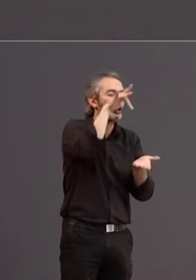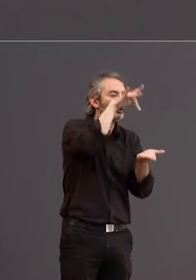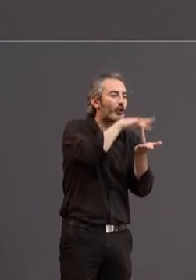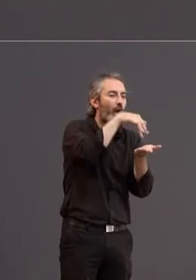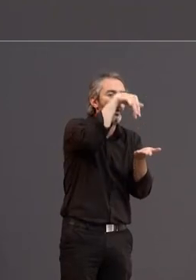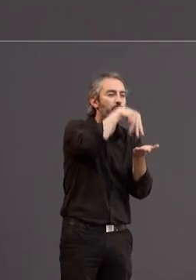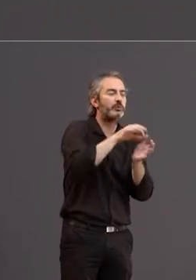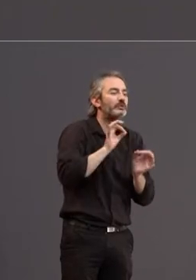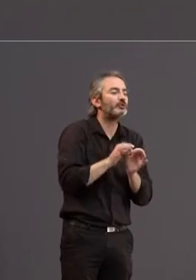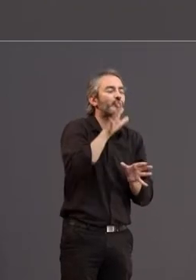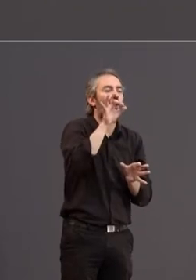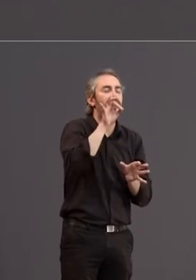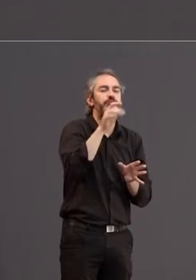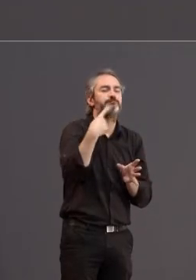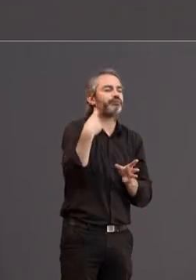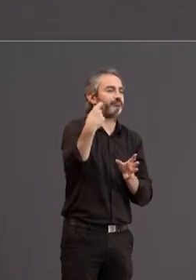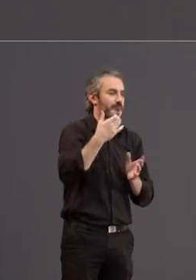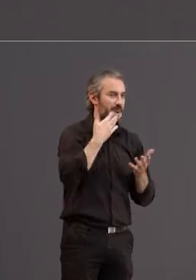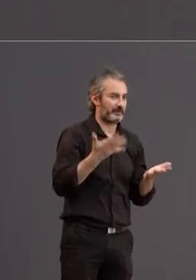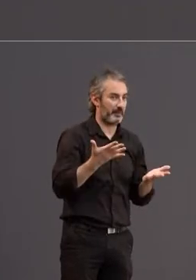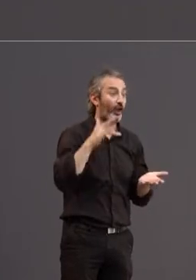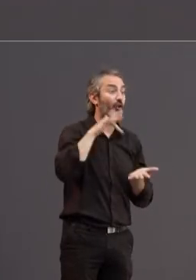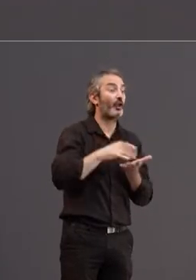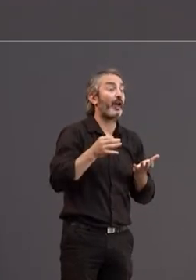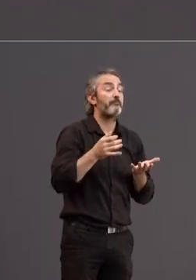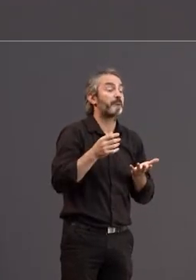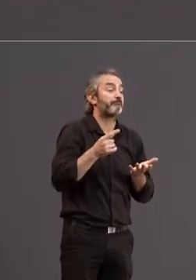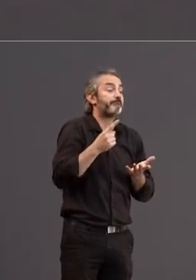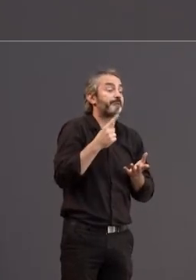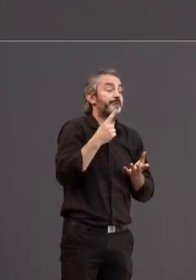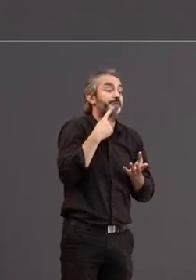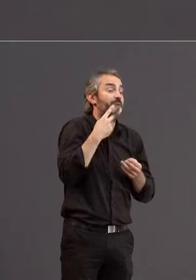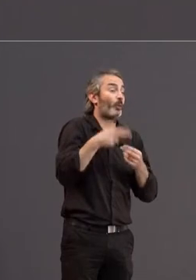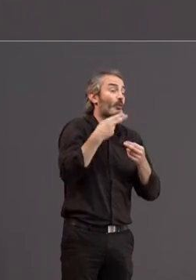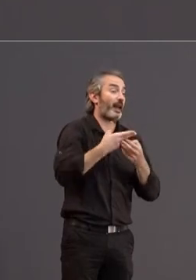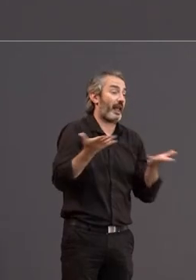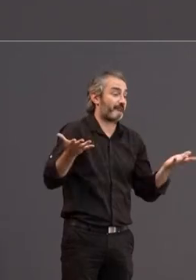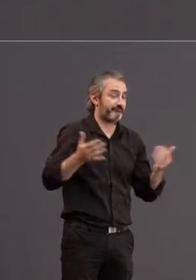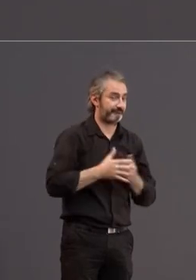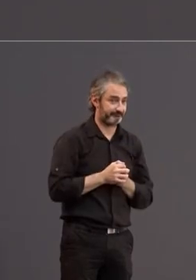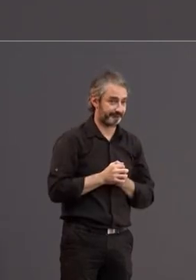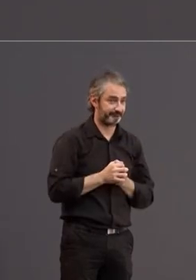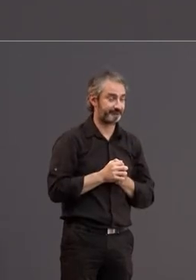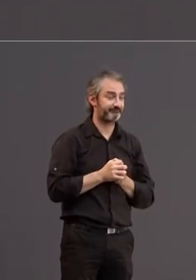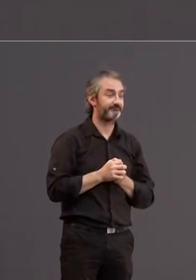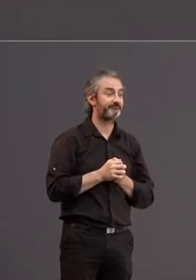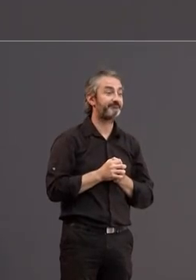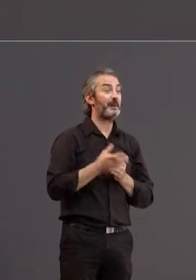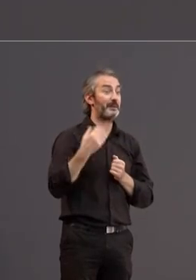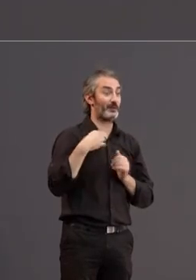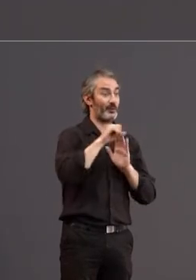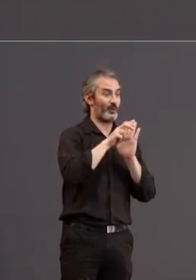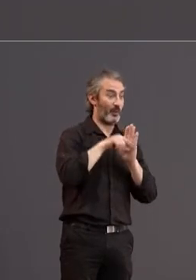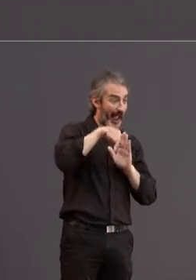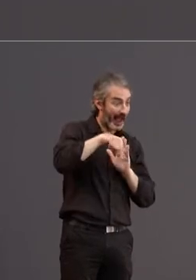en el moment que toca. No? Quan és el moment que toca? No se sap, no? Si no, suposo que tot seria més fàcil. Potser aquell currículum que